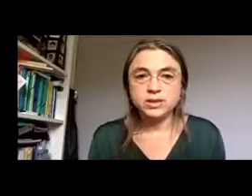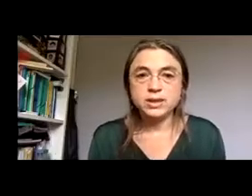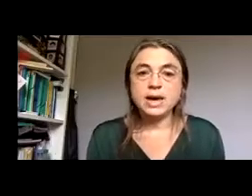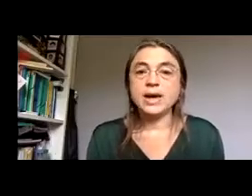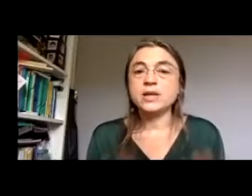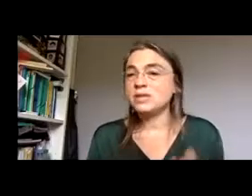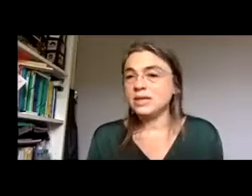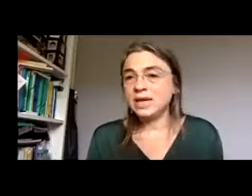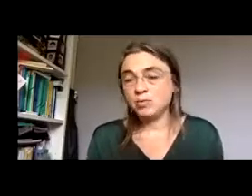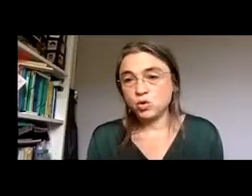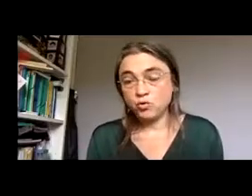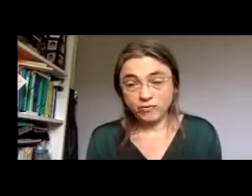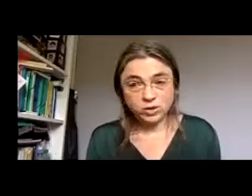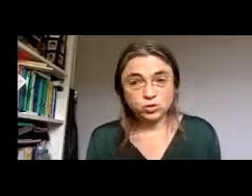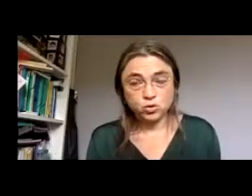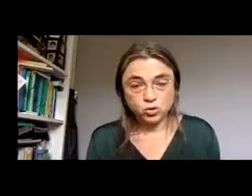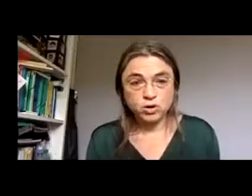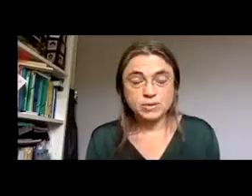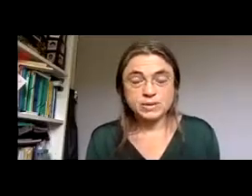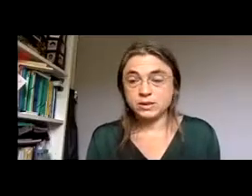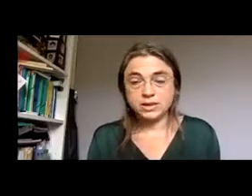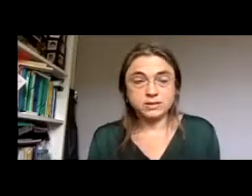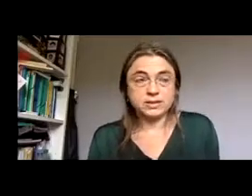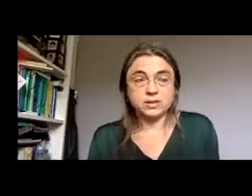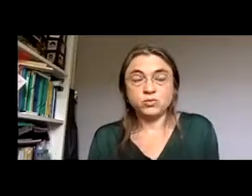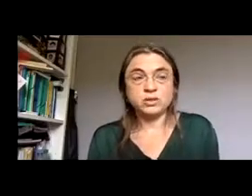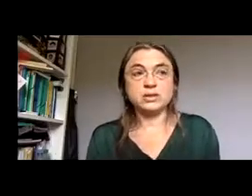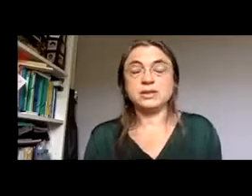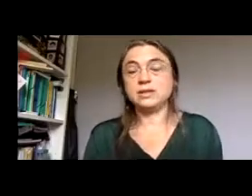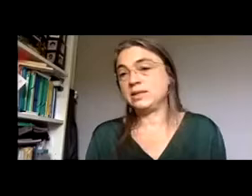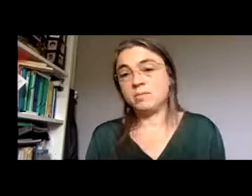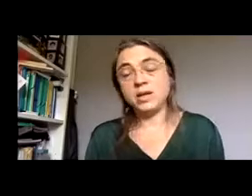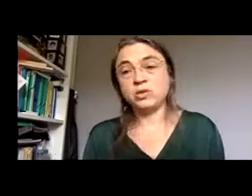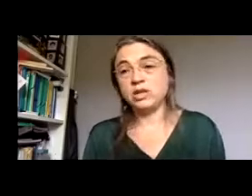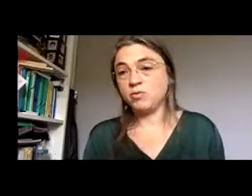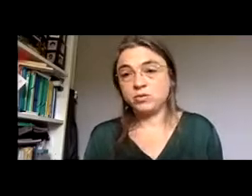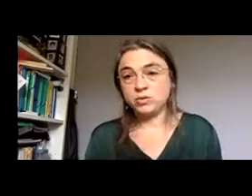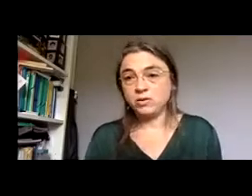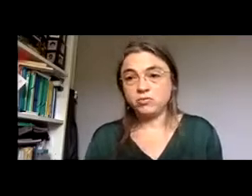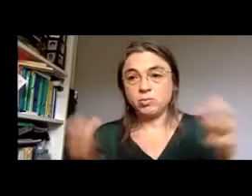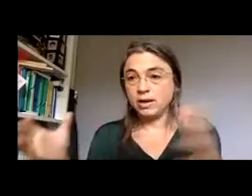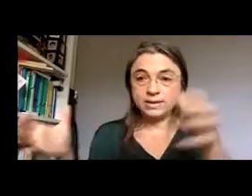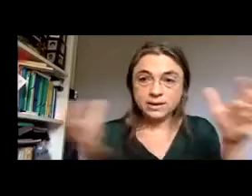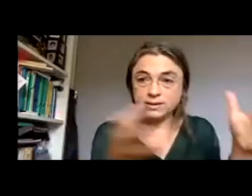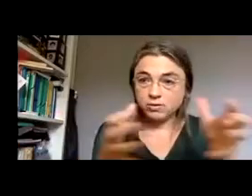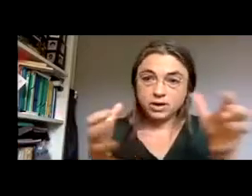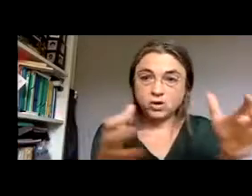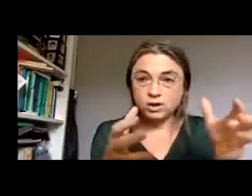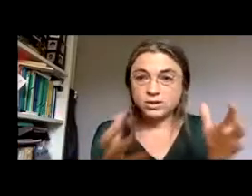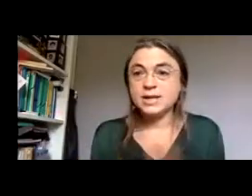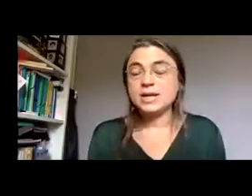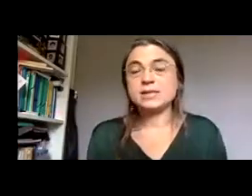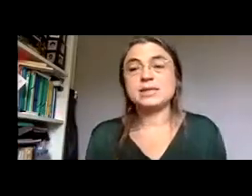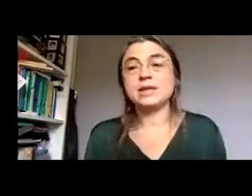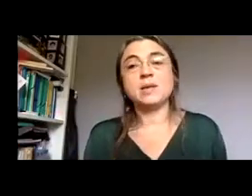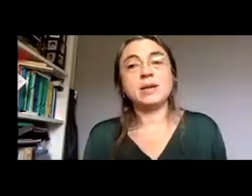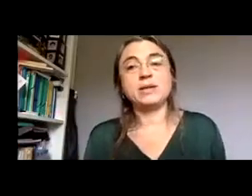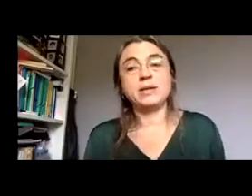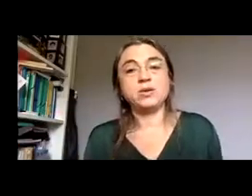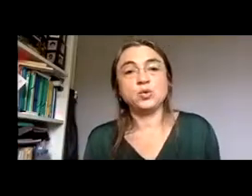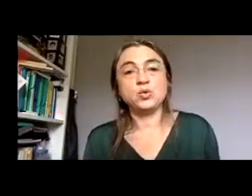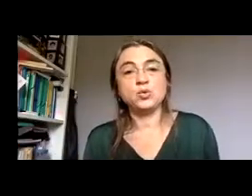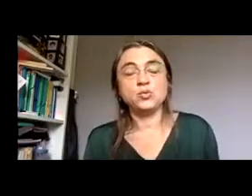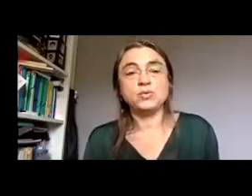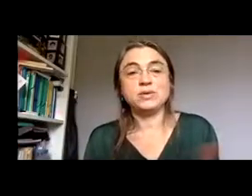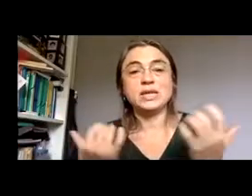outils, annoncer également ce qu'on va faire sur le corps, parce qu'il y a sinon des examens, notamment visuels, où on prend la tête et on la colle. Si ça n'a pas